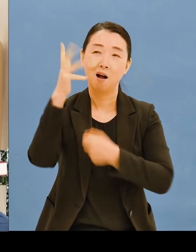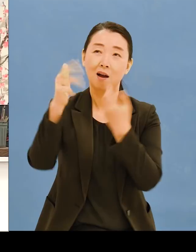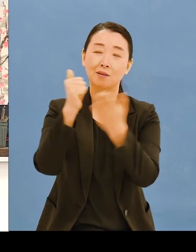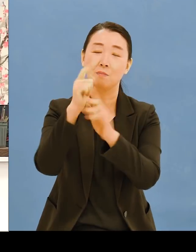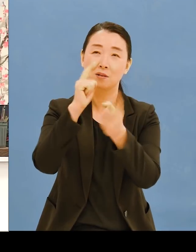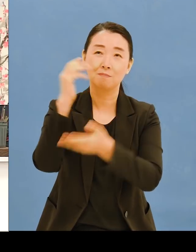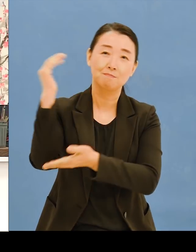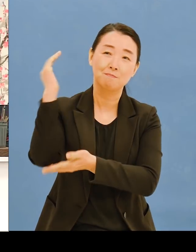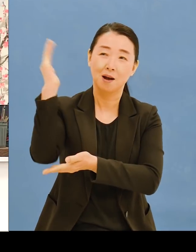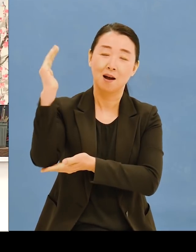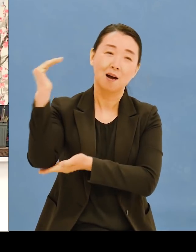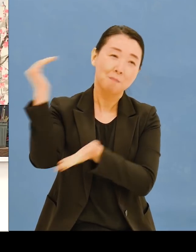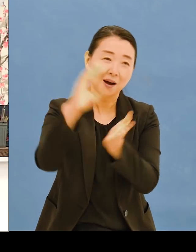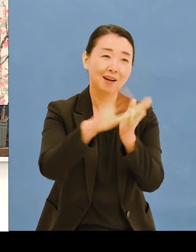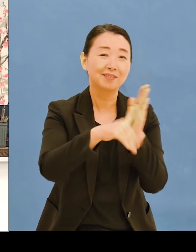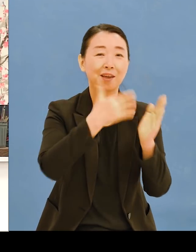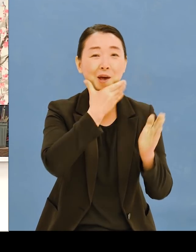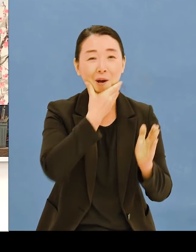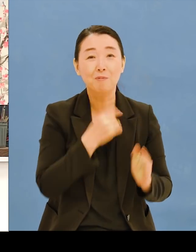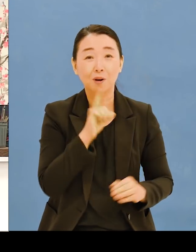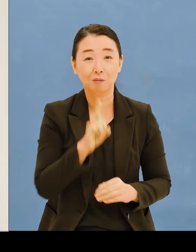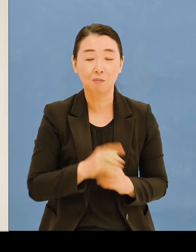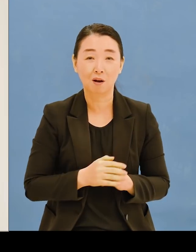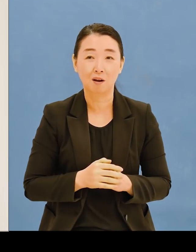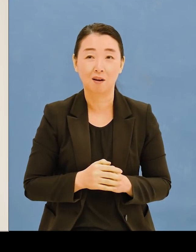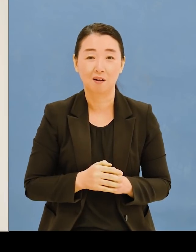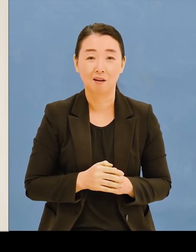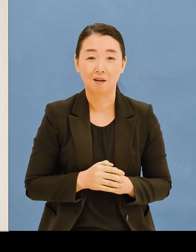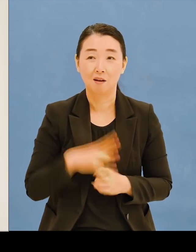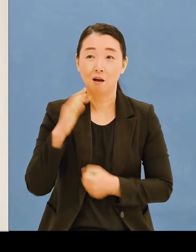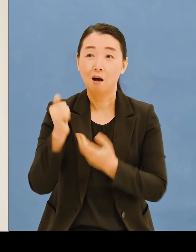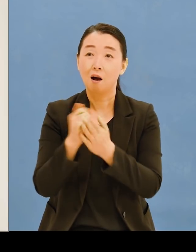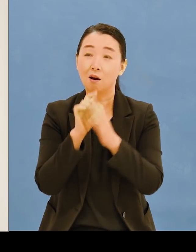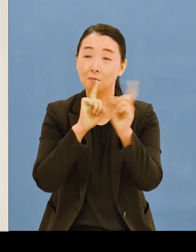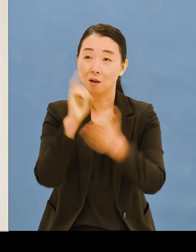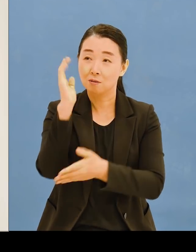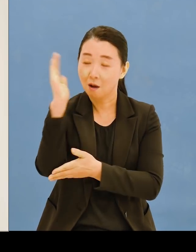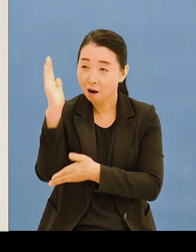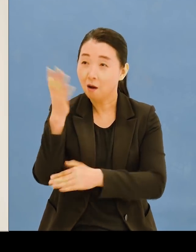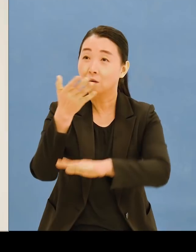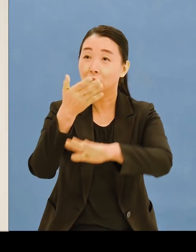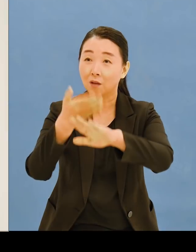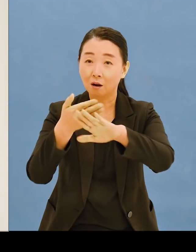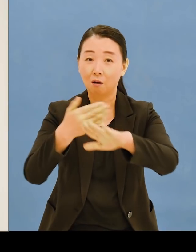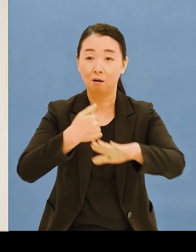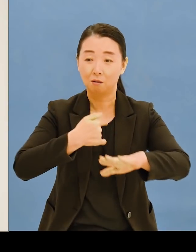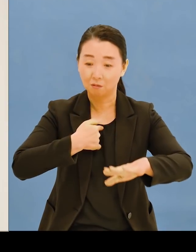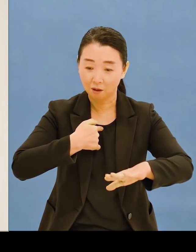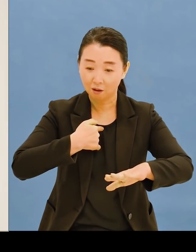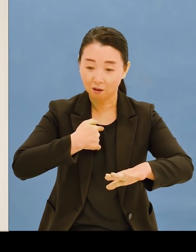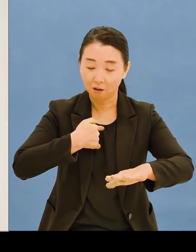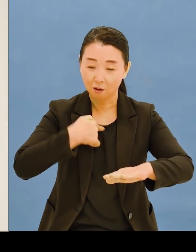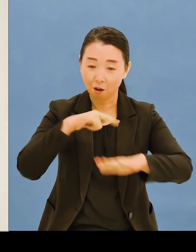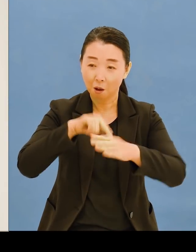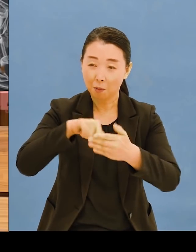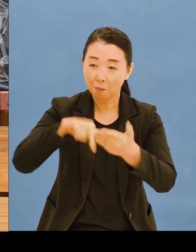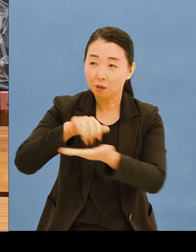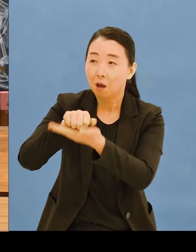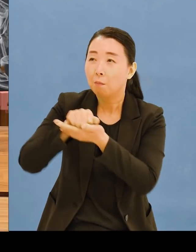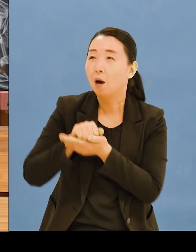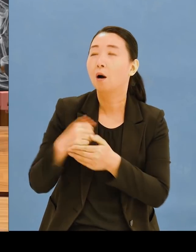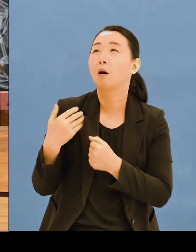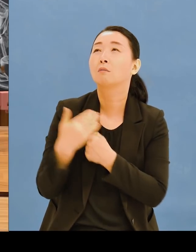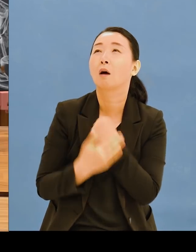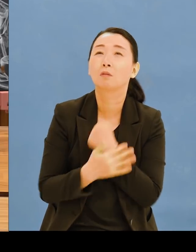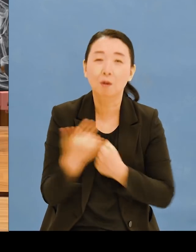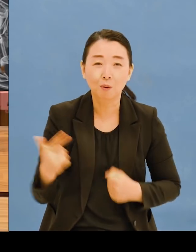너무 행복하다고 이제 그런 말씀을 하시는데 말씀도 너무 달랐고 말씀도 제 가운데에 너무 은혜가 됐고